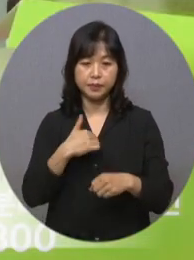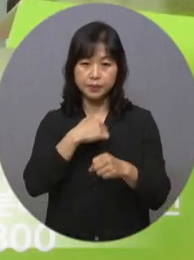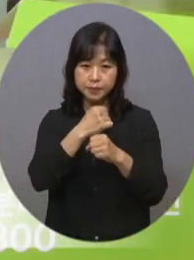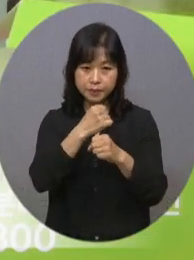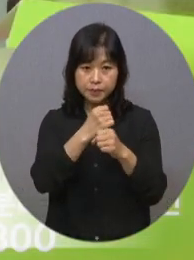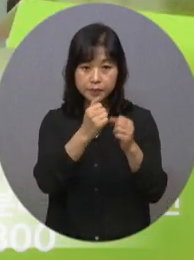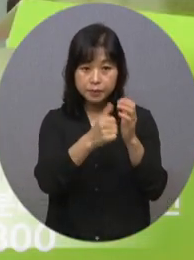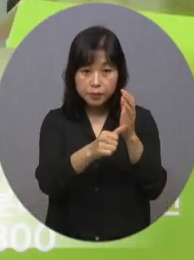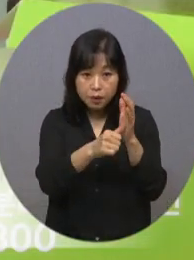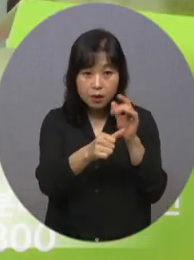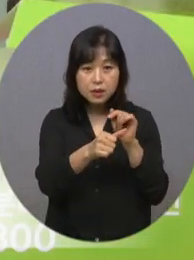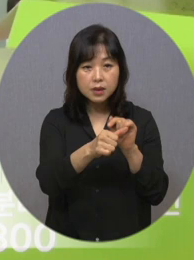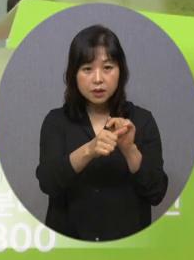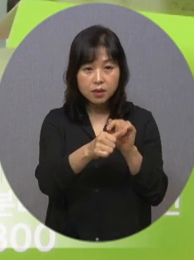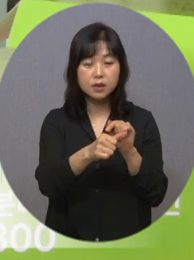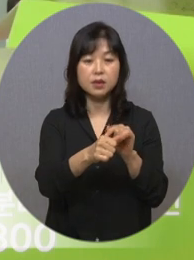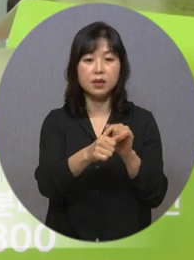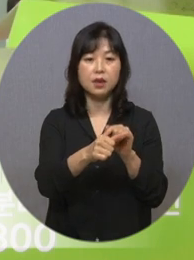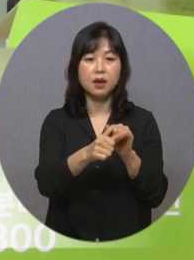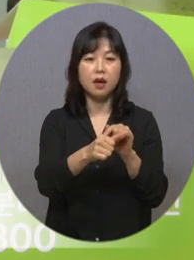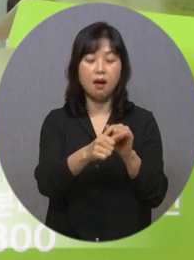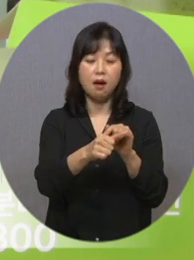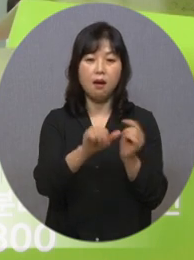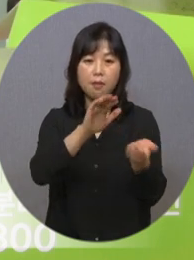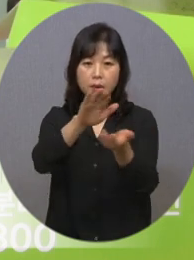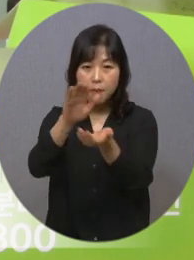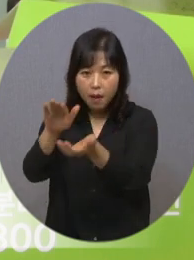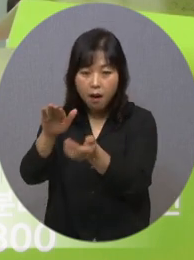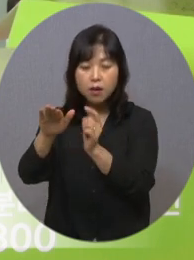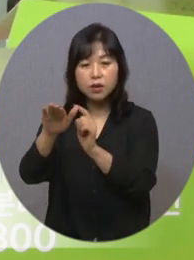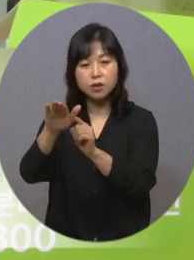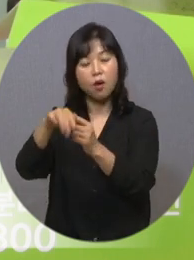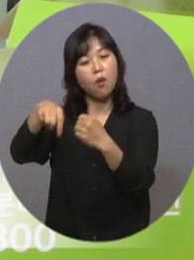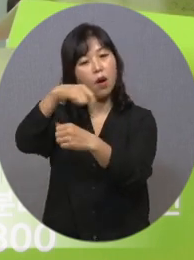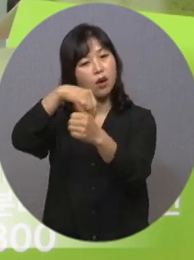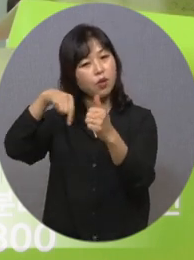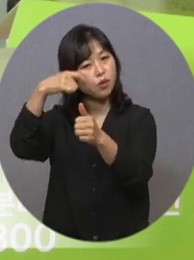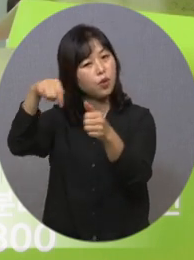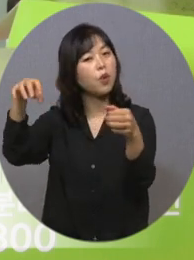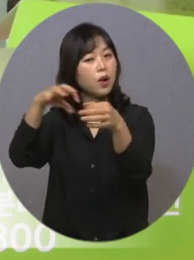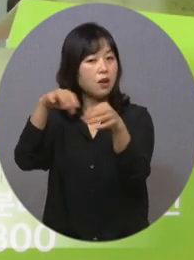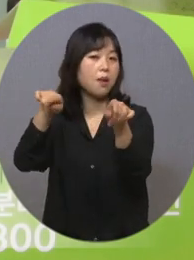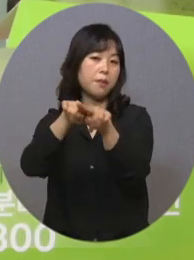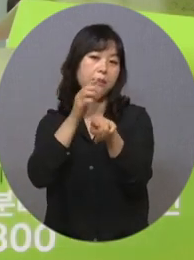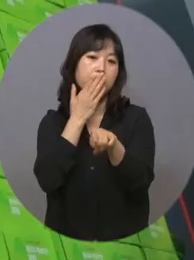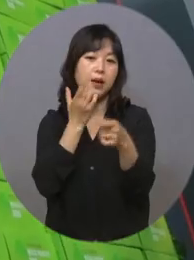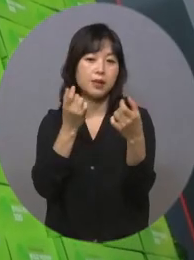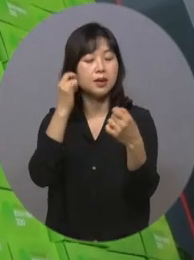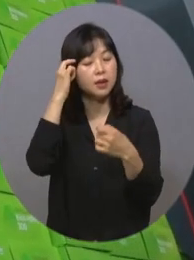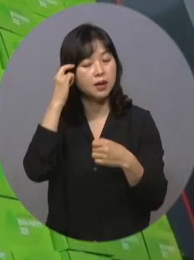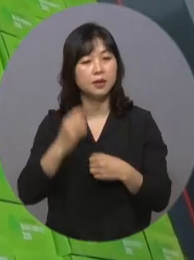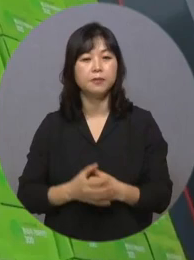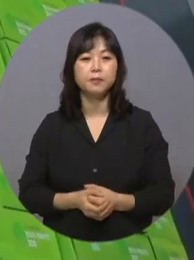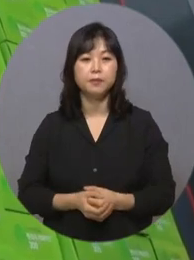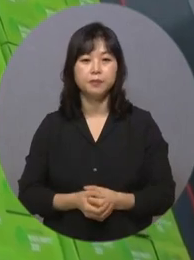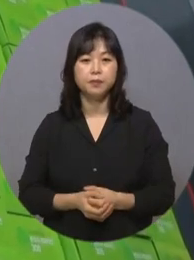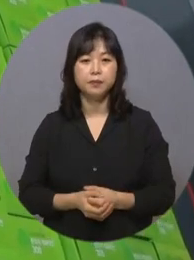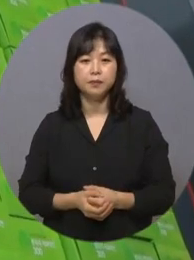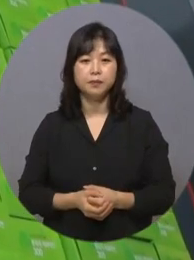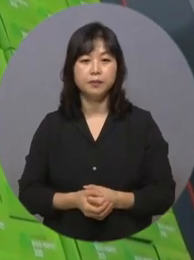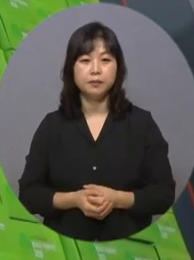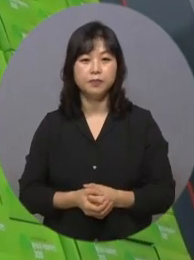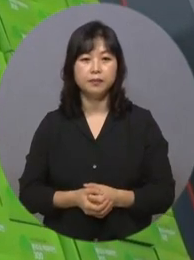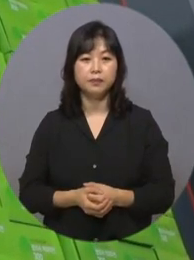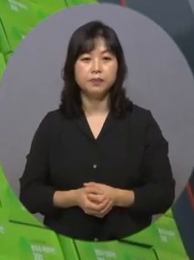제품들이 충분히 함께 진행할 수 있겠다 생각을 해서 제안을 드렸습니다.